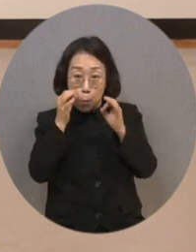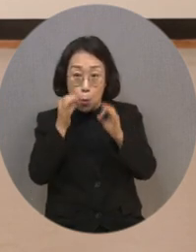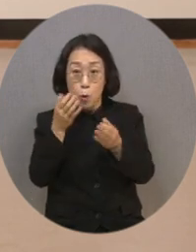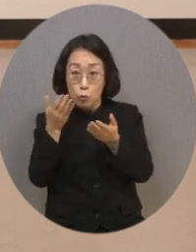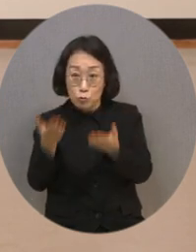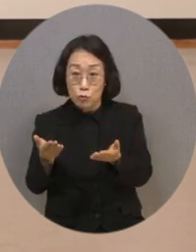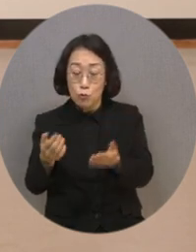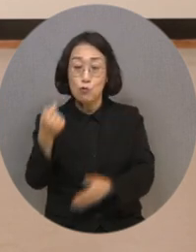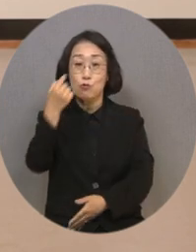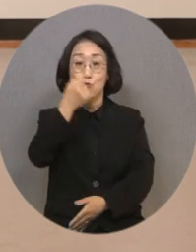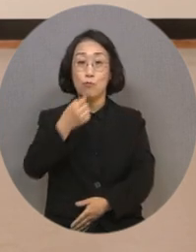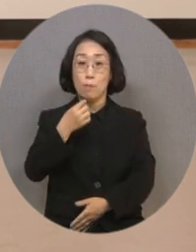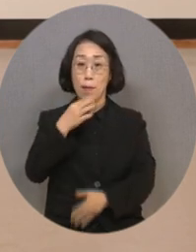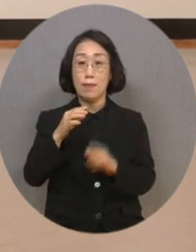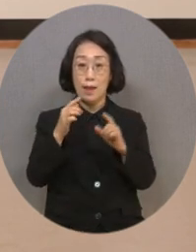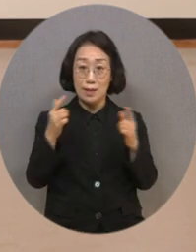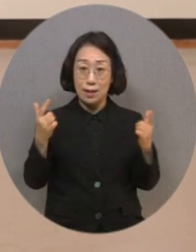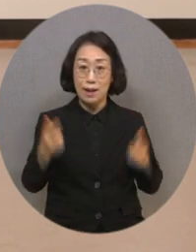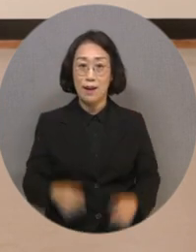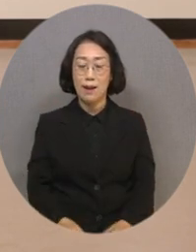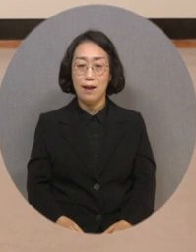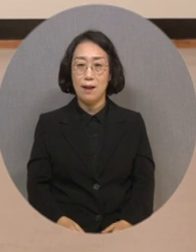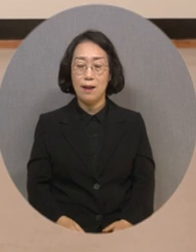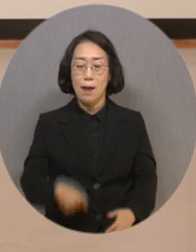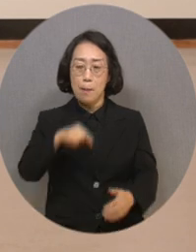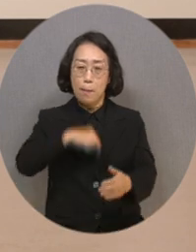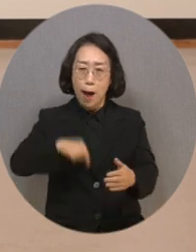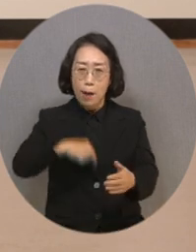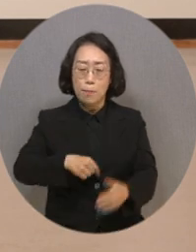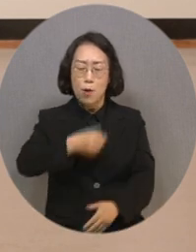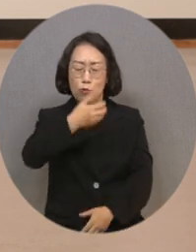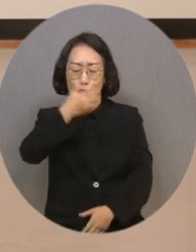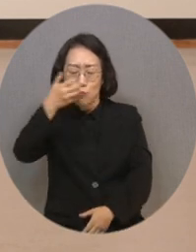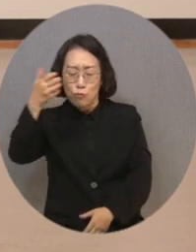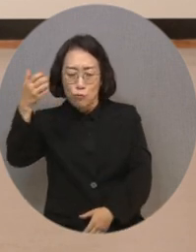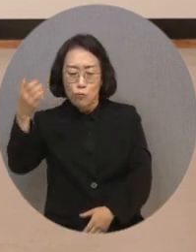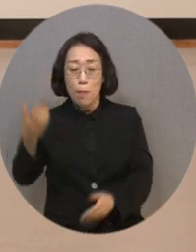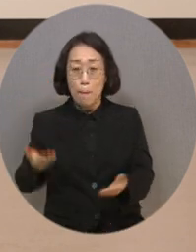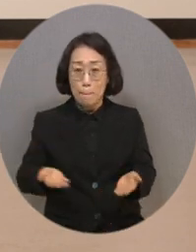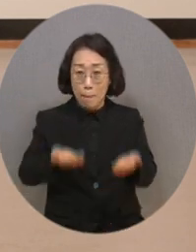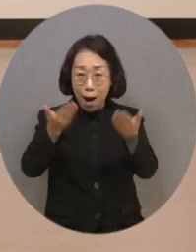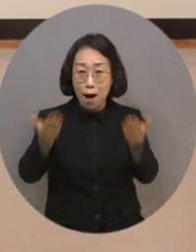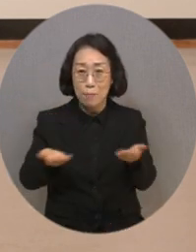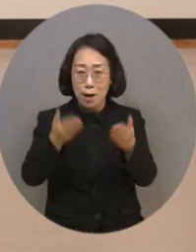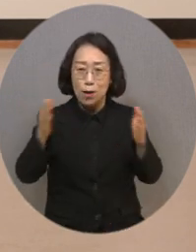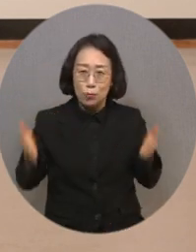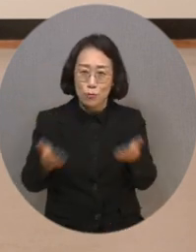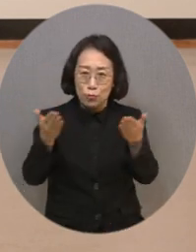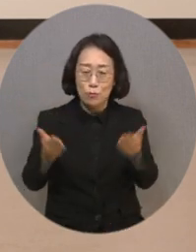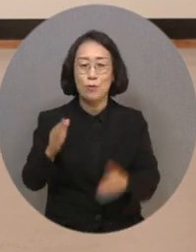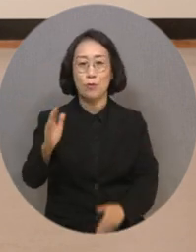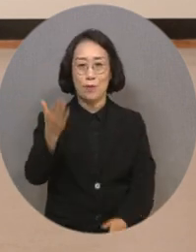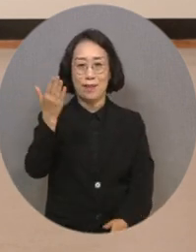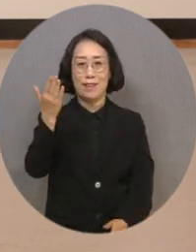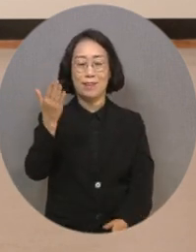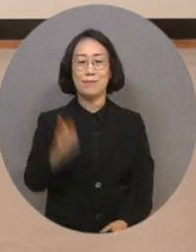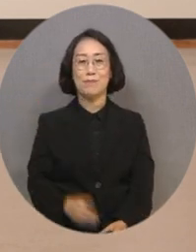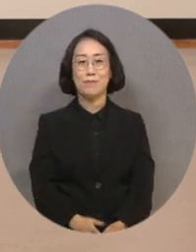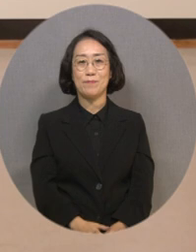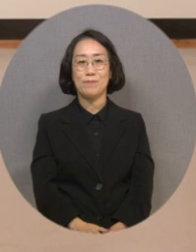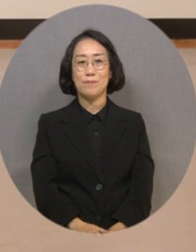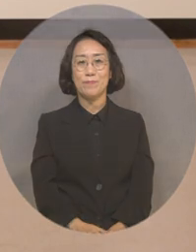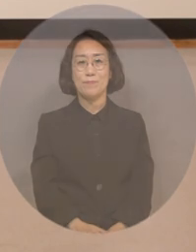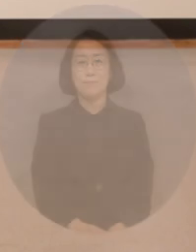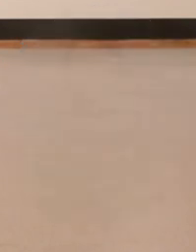단지 눈으로 관람하는 것뿐만 아니라 잠들어 있던 꿈을 일깨우는 시간이 되길 바랍니다. 복지TV 뉴스